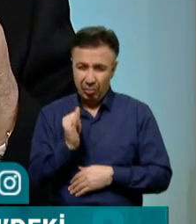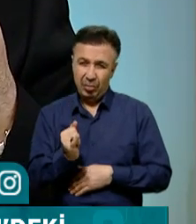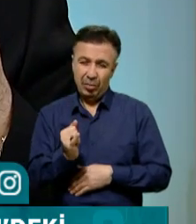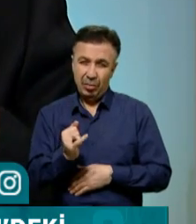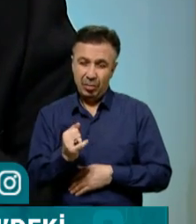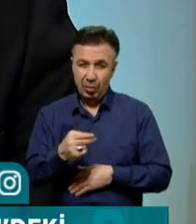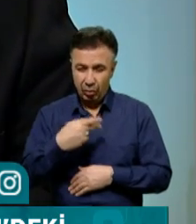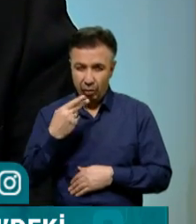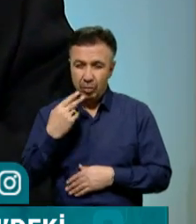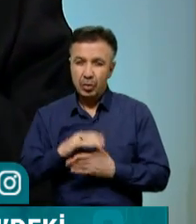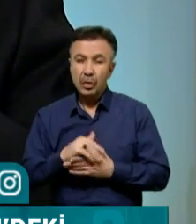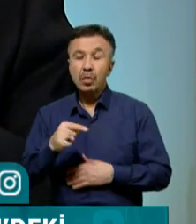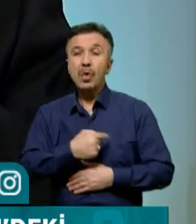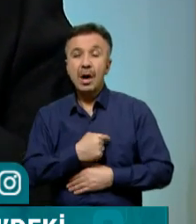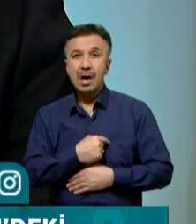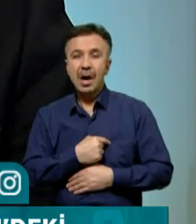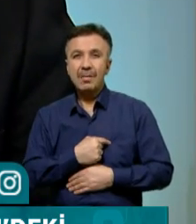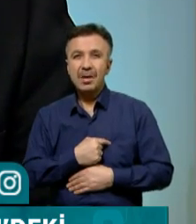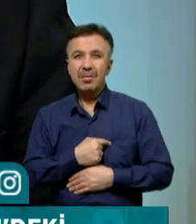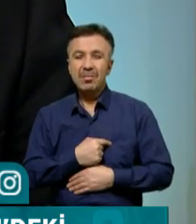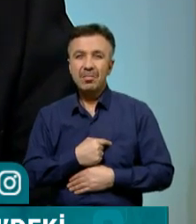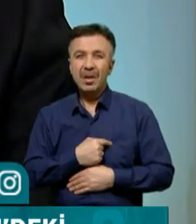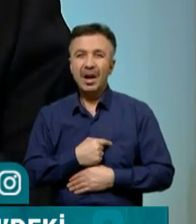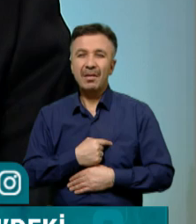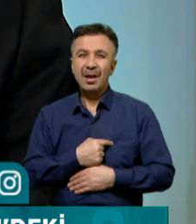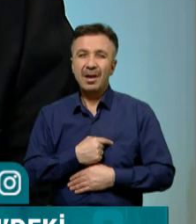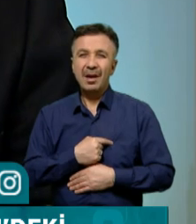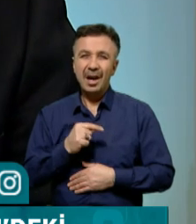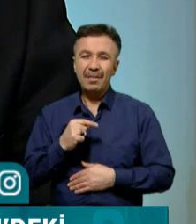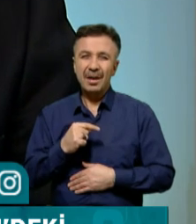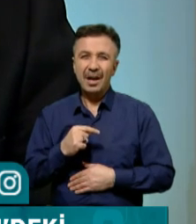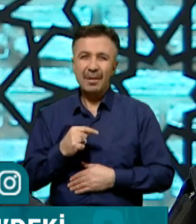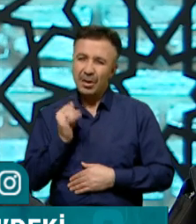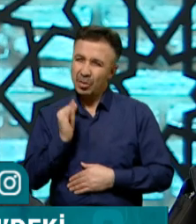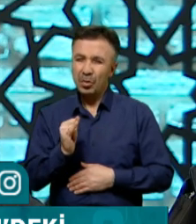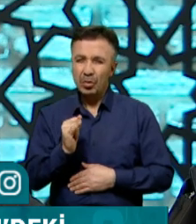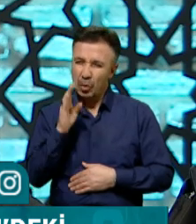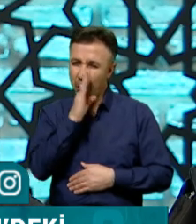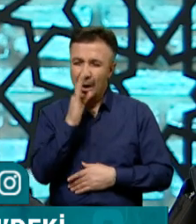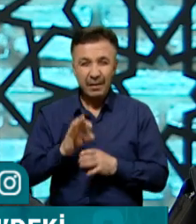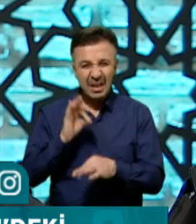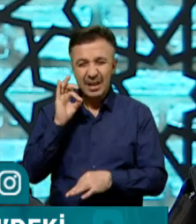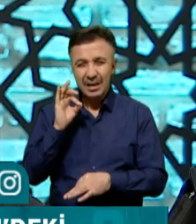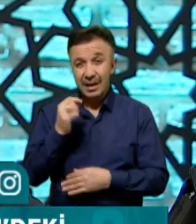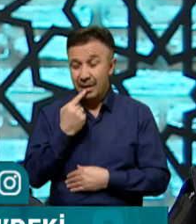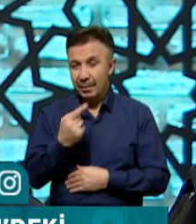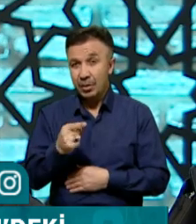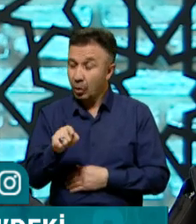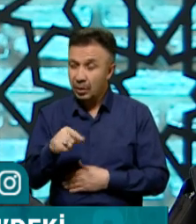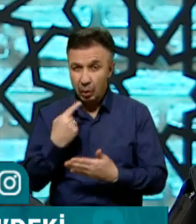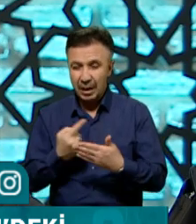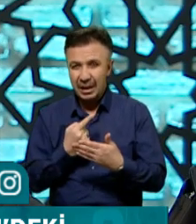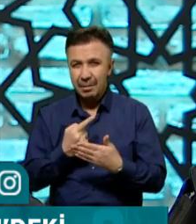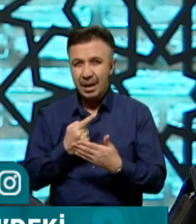كُسُ الْقَلْبِ. Bu kalbi eğik, büyük, bükük adamdır. Yani münafık bir adamdır demeye getirmişti. Onun için Kur'an tertibe